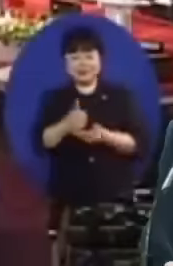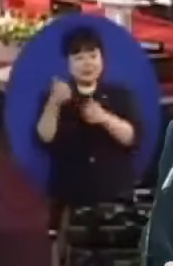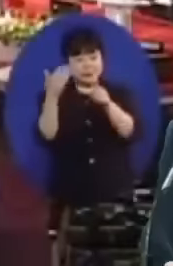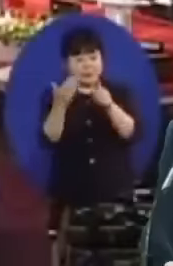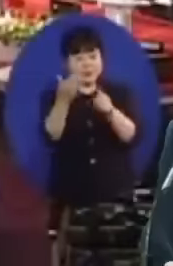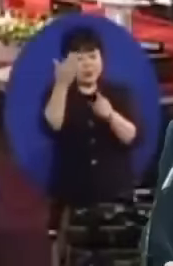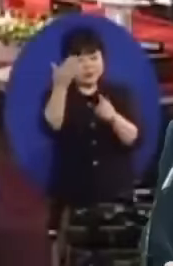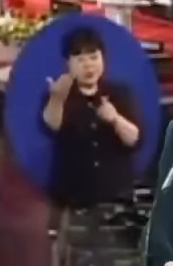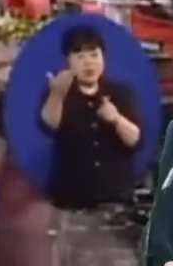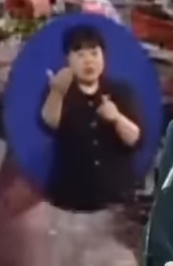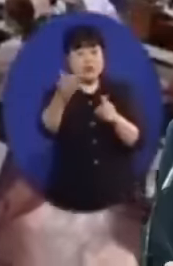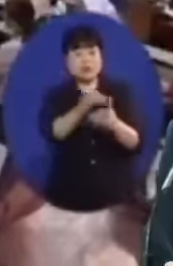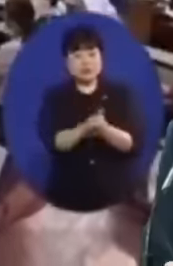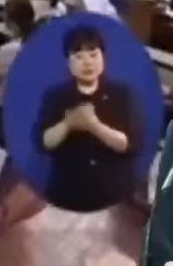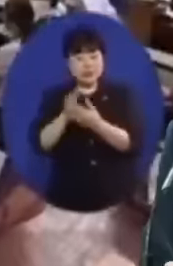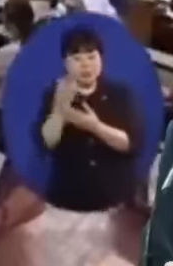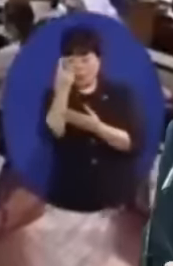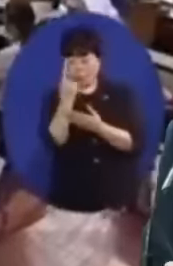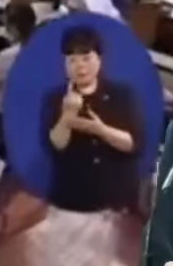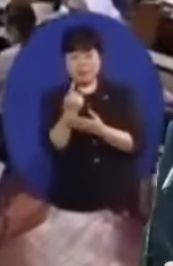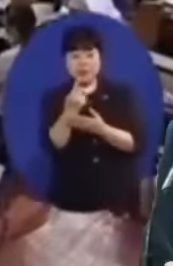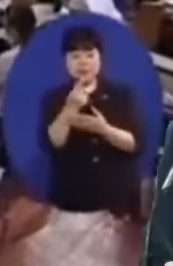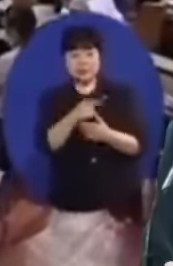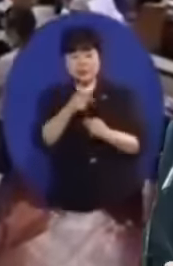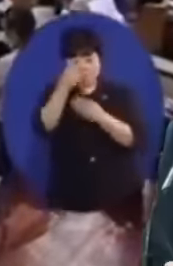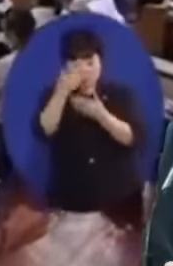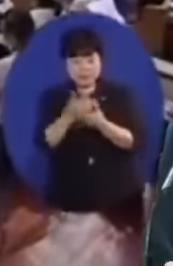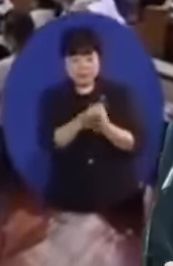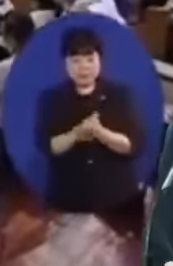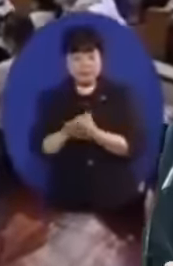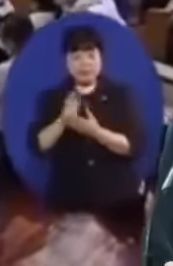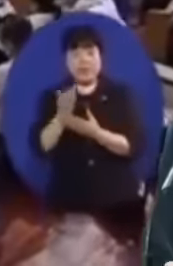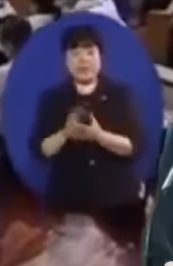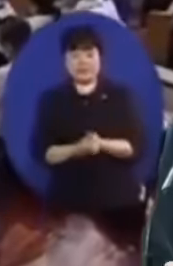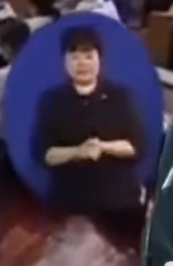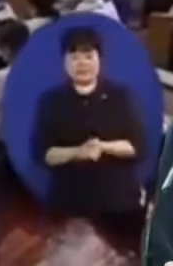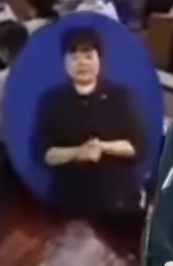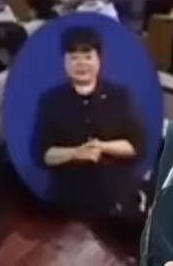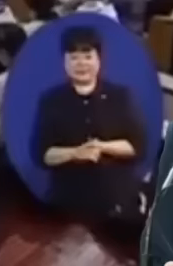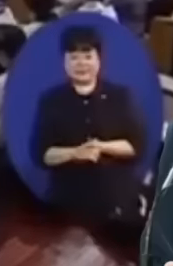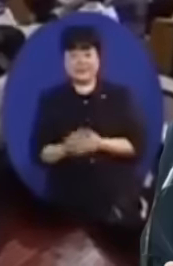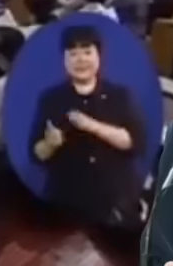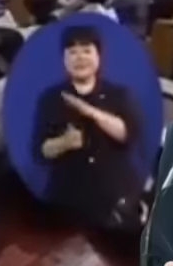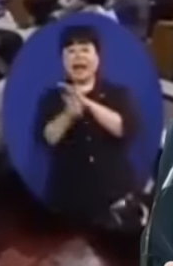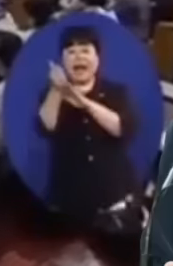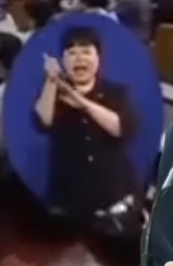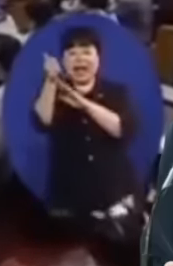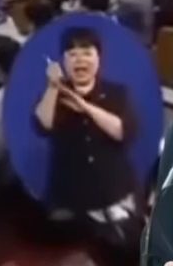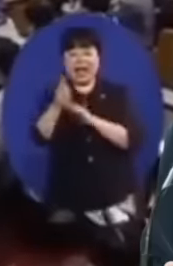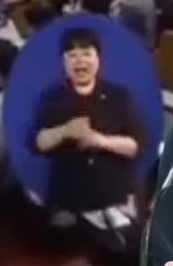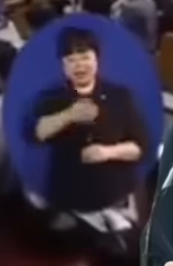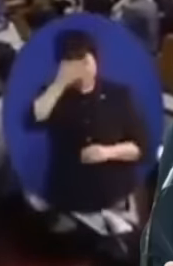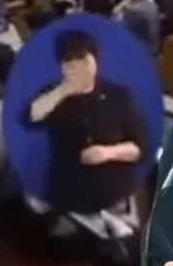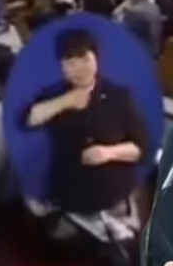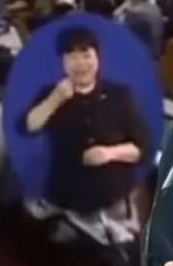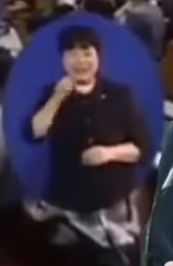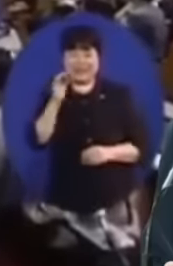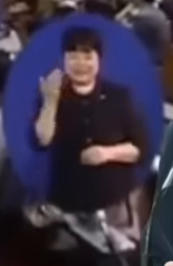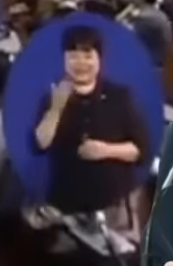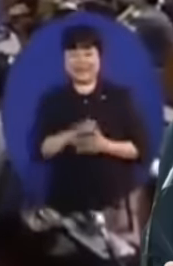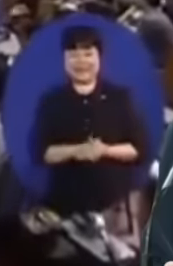주님께서 여러분의 친구가 되어서 오시면 구원받아 천국만 가는 것이 아니라 희망, 즉 꿈을 갖게 되는